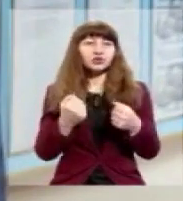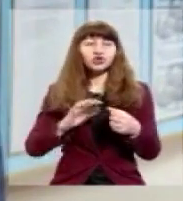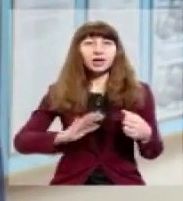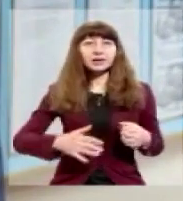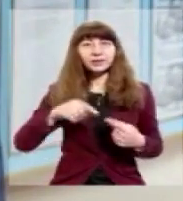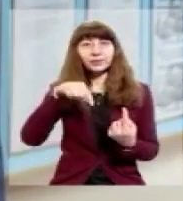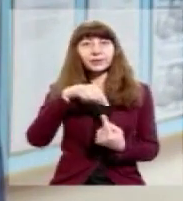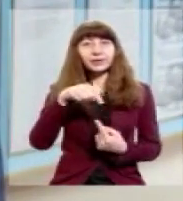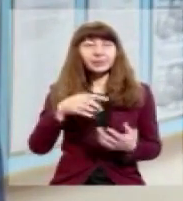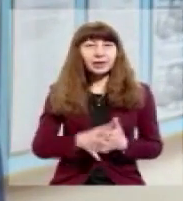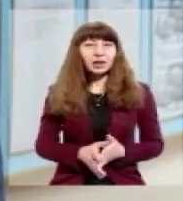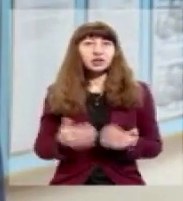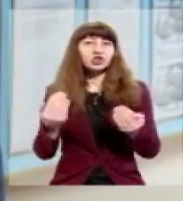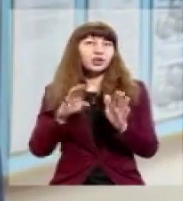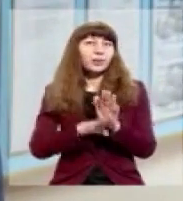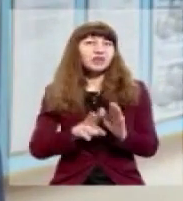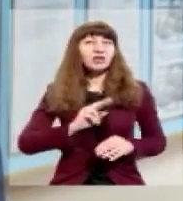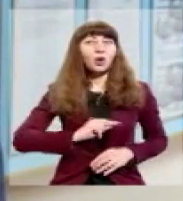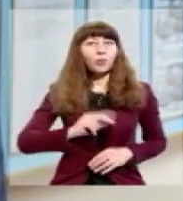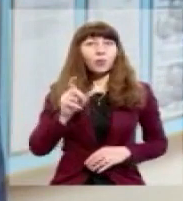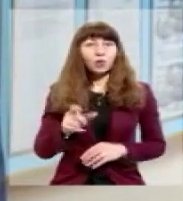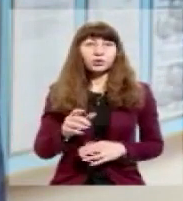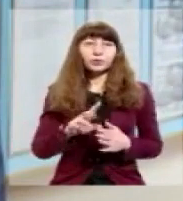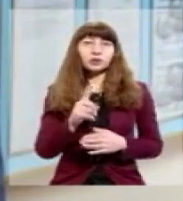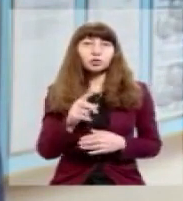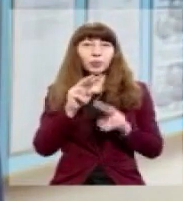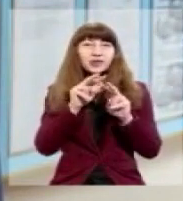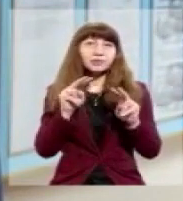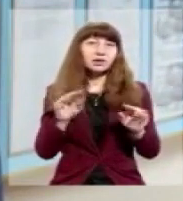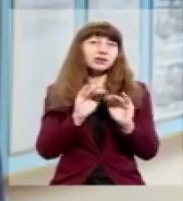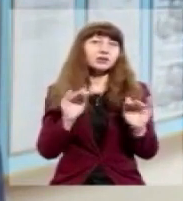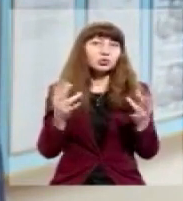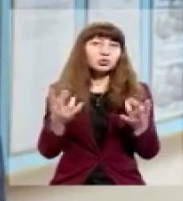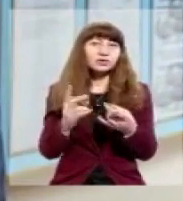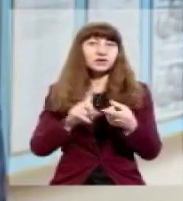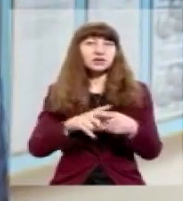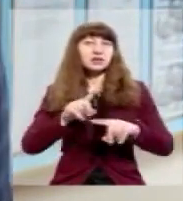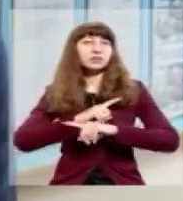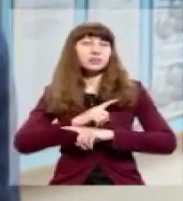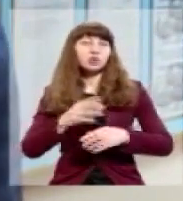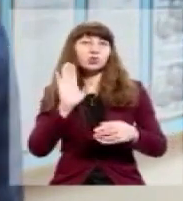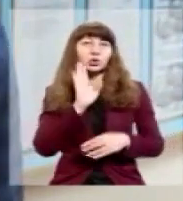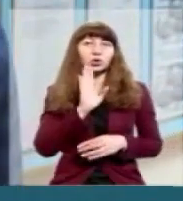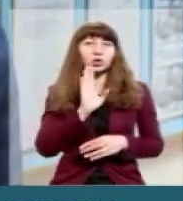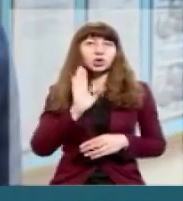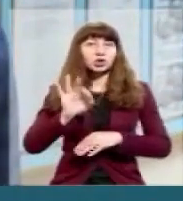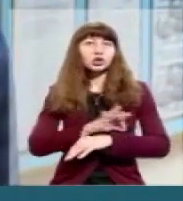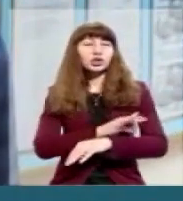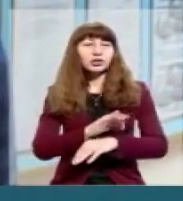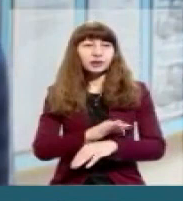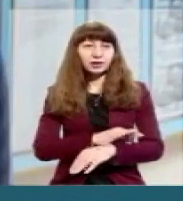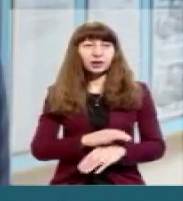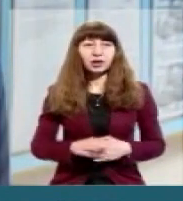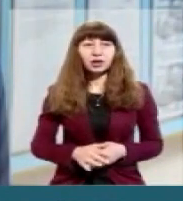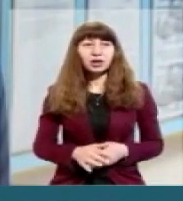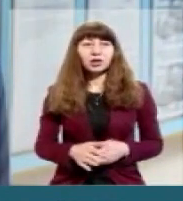болып жұмыс істедім. Қазір жұмыссызмын, себебі балаларыма бас көз болатын адам жоқ. Мүгедектігіме байланысты 64 мың көлемінде